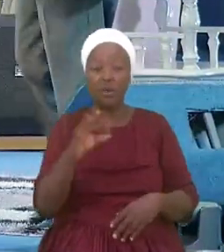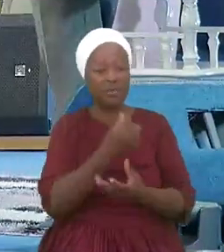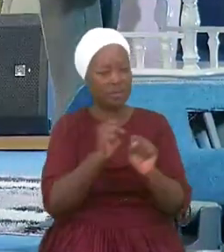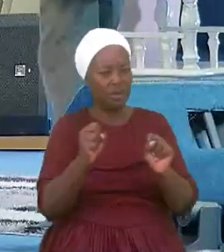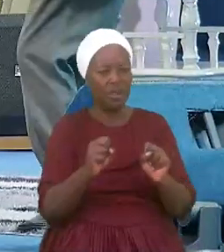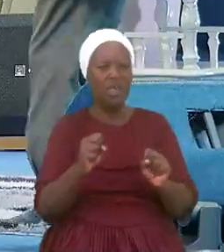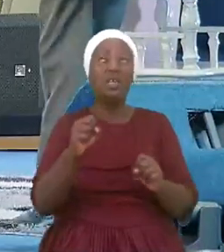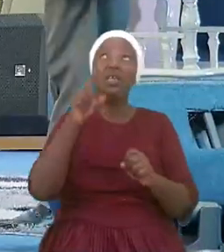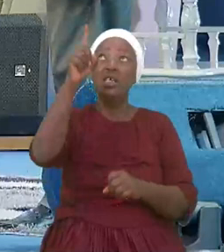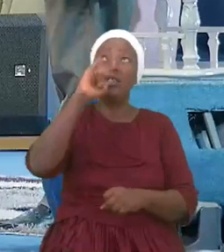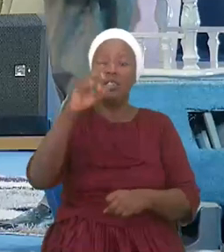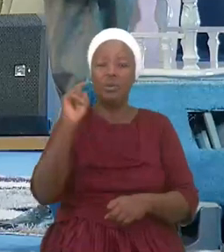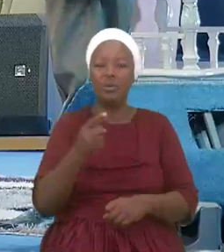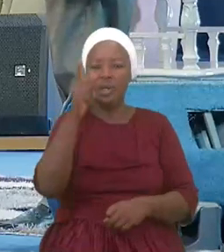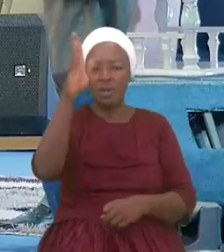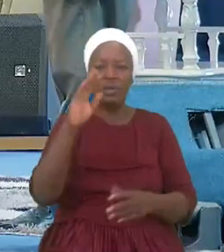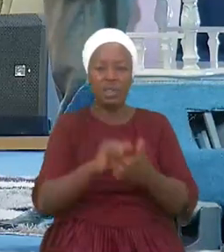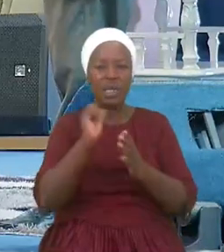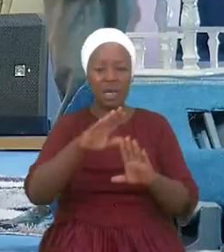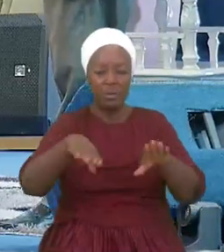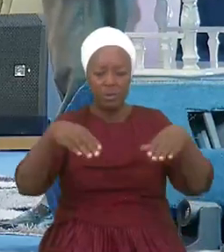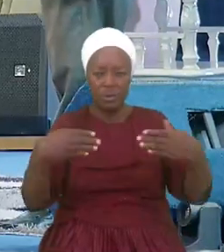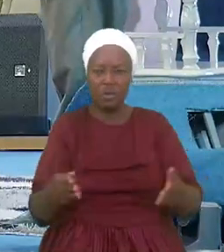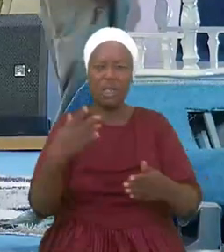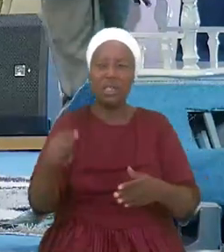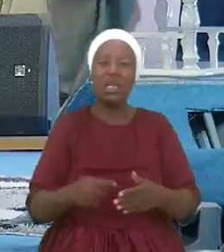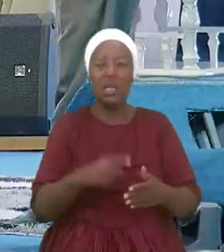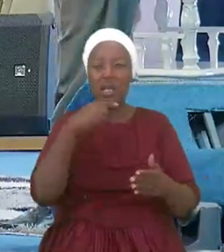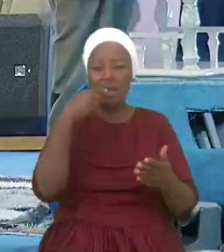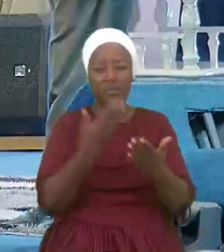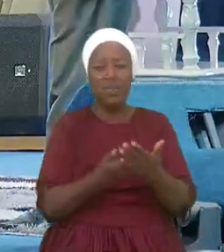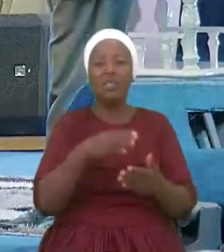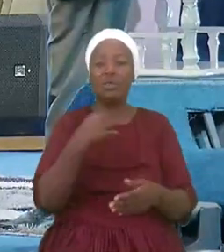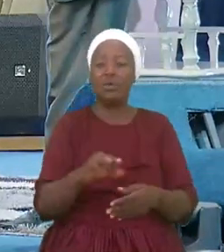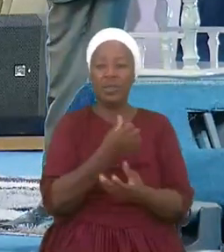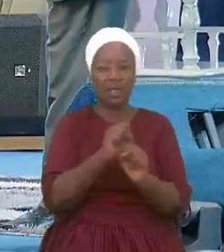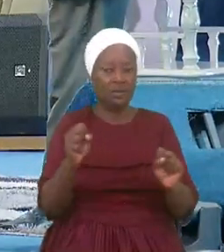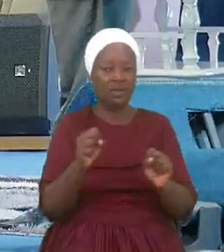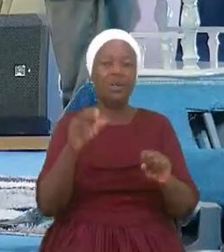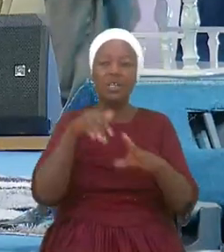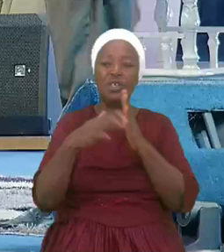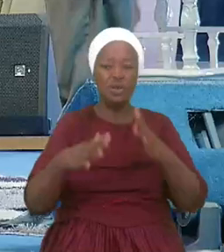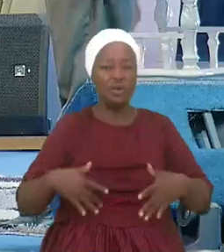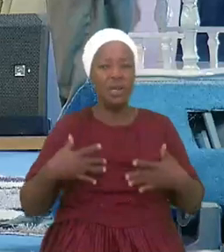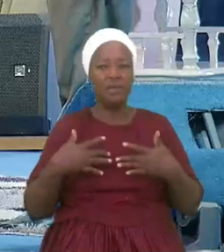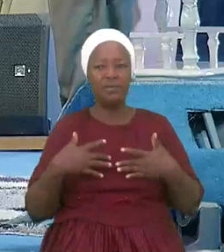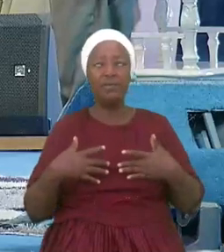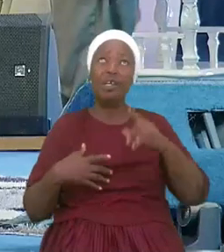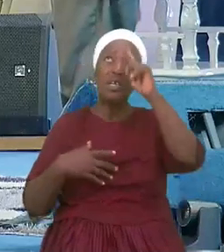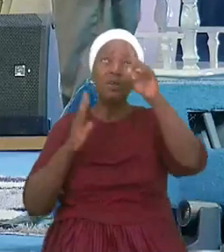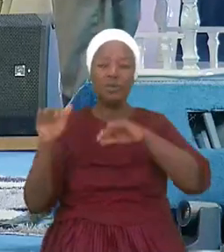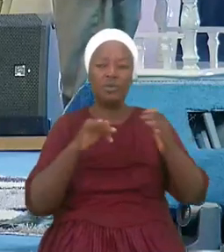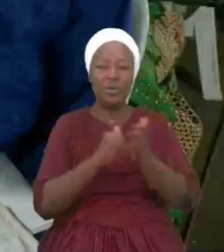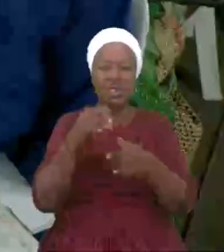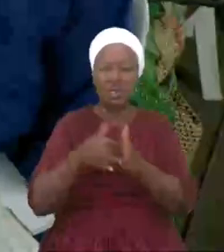il est le seul Dieu qui puisse défendre mais il puisse produire l'évidence